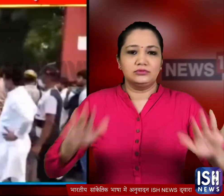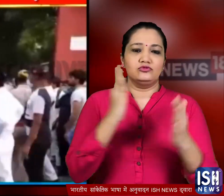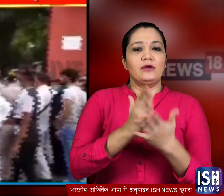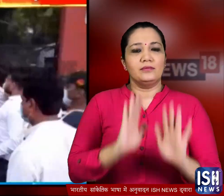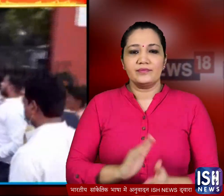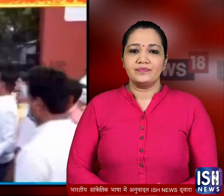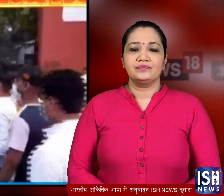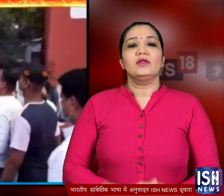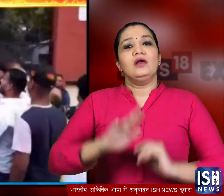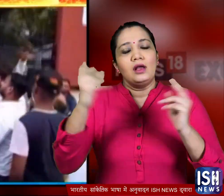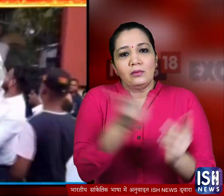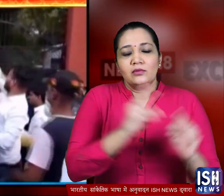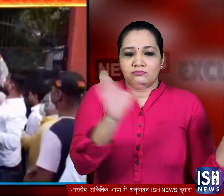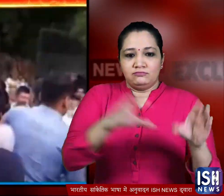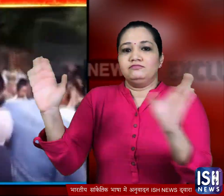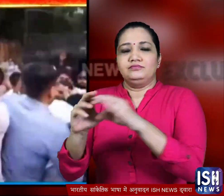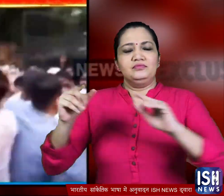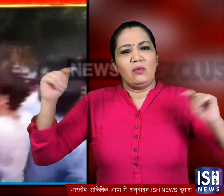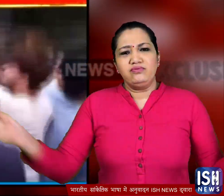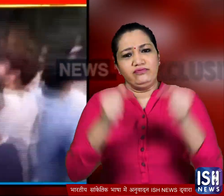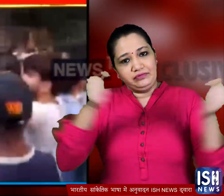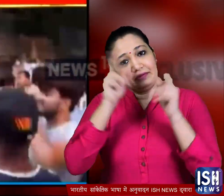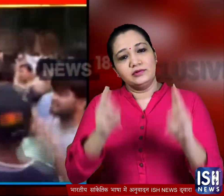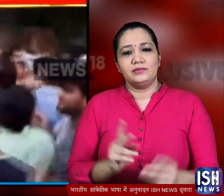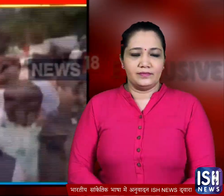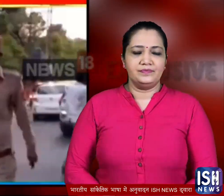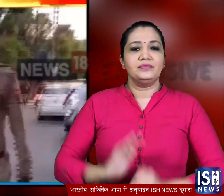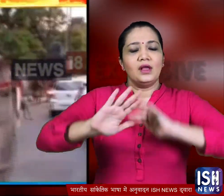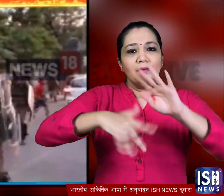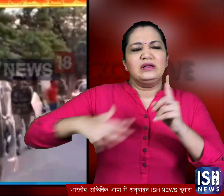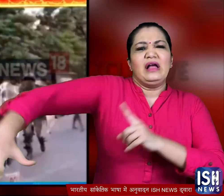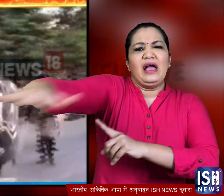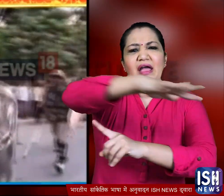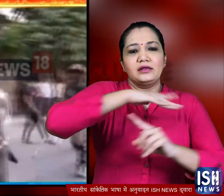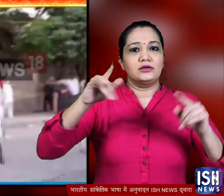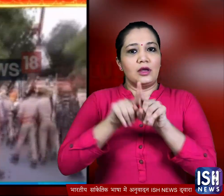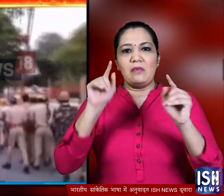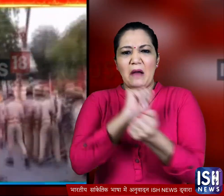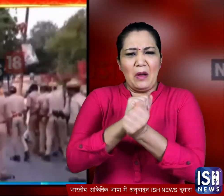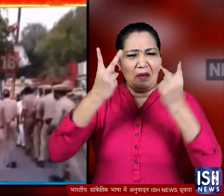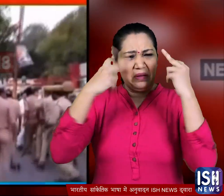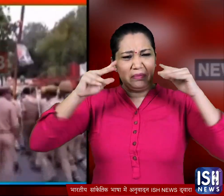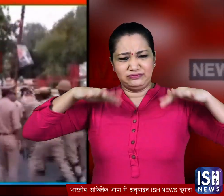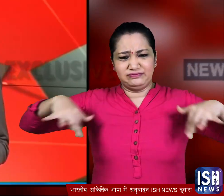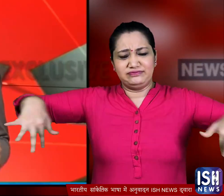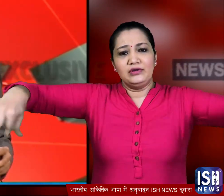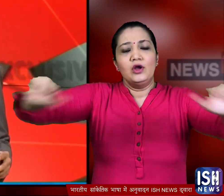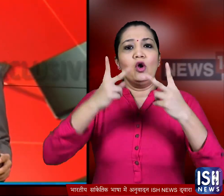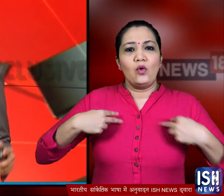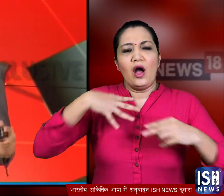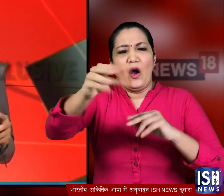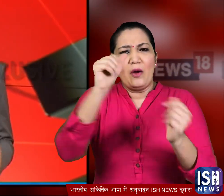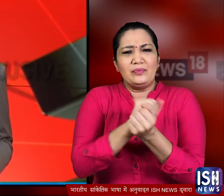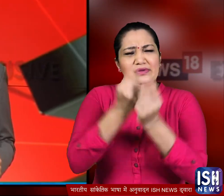हाथापाई को रुकवा दिया। हालांकि इस दौरान भी दोनों ओर के लोगों में तीखी बहस होती रही। थोड़ी देर बाद पूरा इलाका छावनी में तब्दील हो गया और